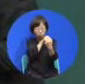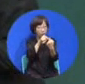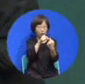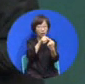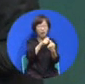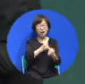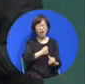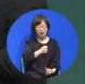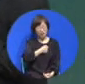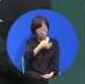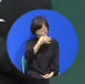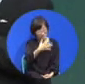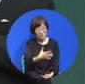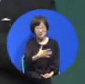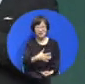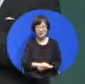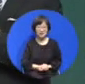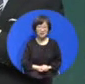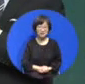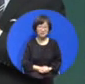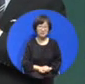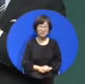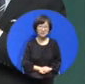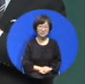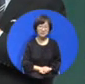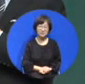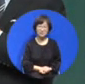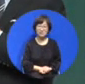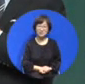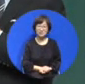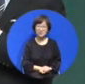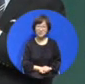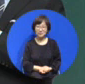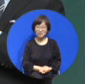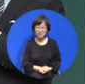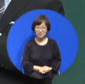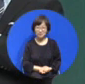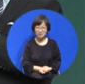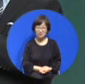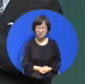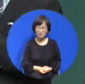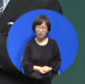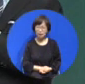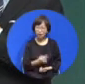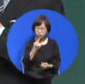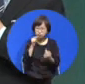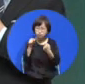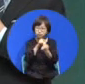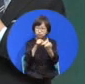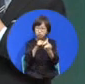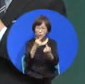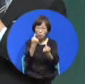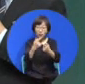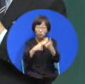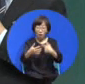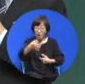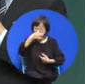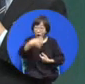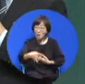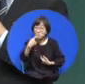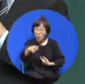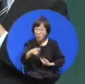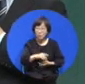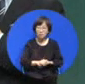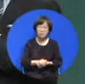just can't connect. 말 안 통하는 것보다 더 힘든 게 뭡니까? 마음이 안 통하는 겁니다. What's even